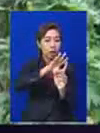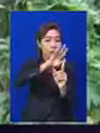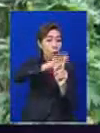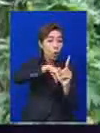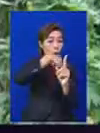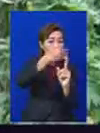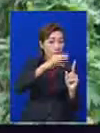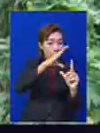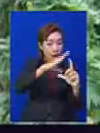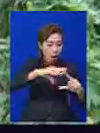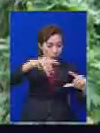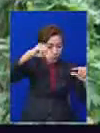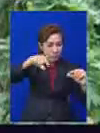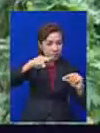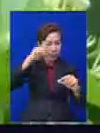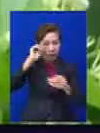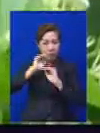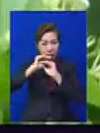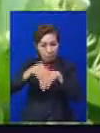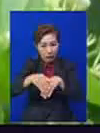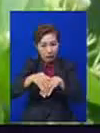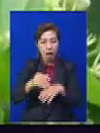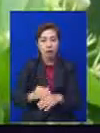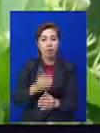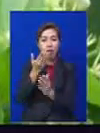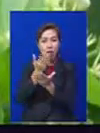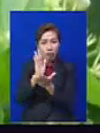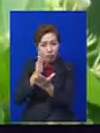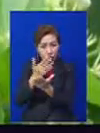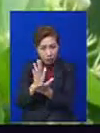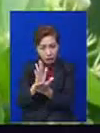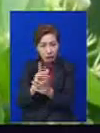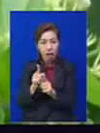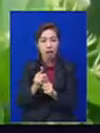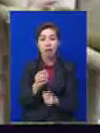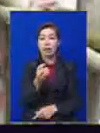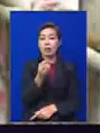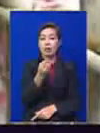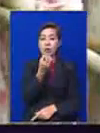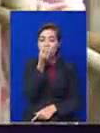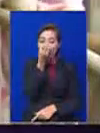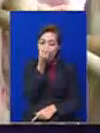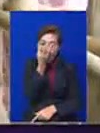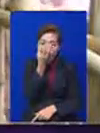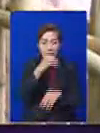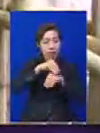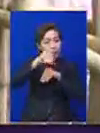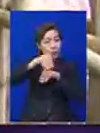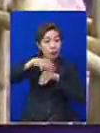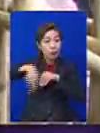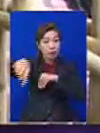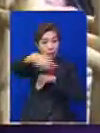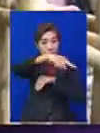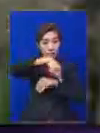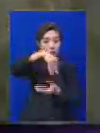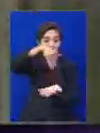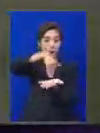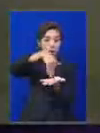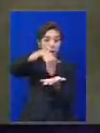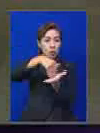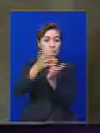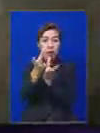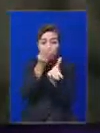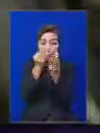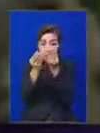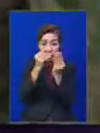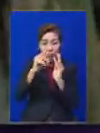อมฝรั่งหรือปลูกไม้ดอกไม้ประดับเช่นดาวเรืองมะลิเป็นต้นภายในศูนย์การเรียนรู้เทพพนมฟาร์มน